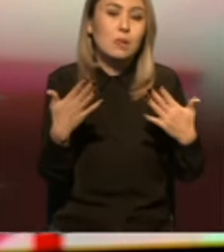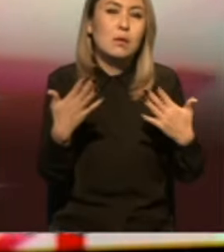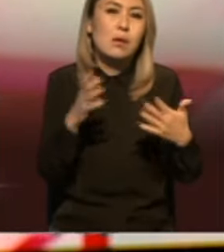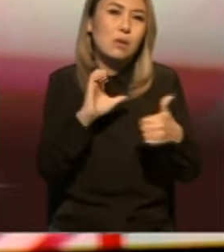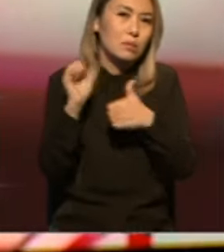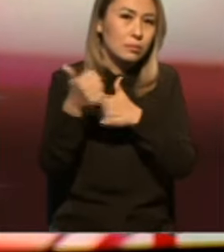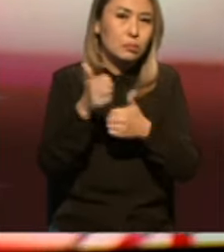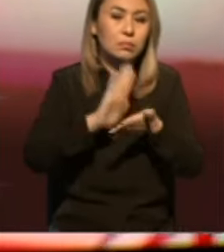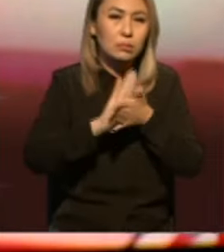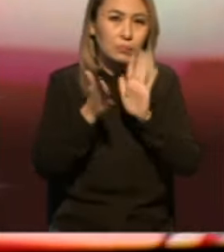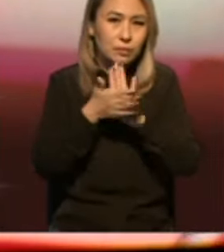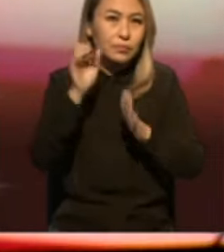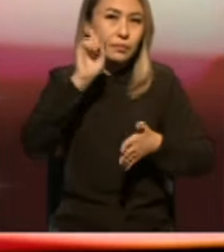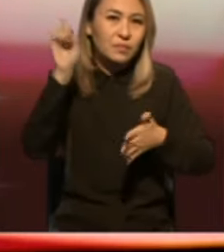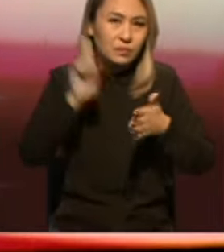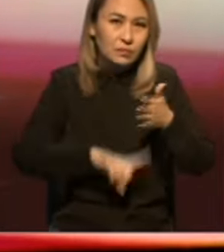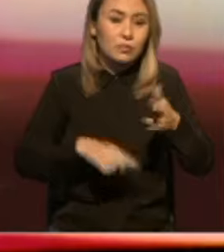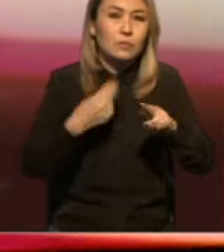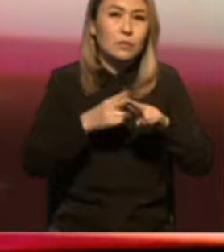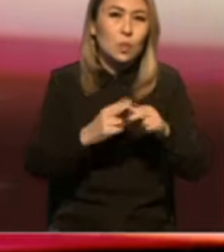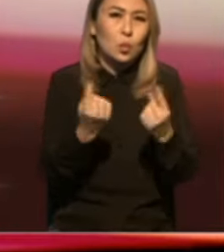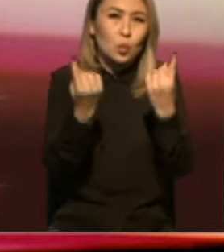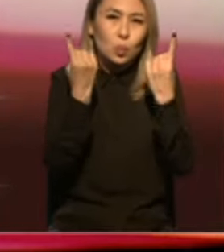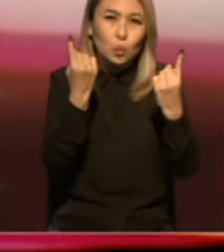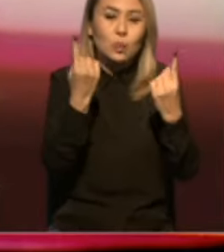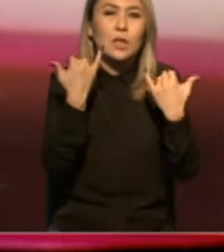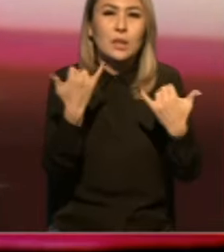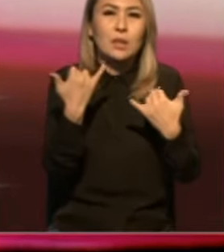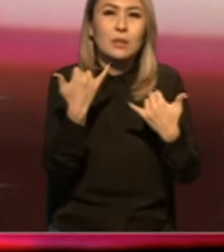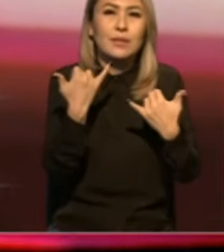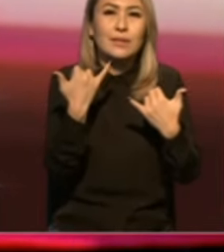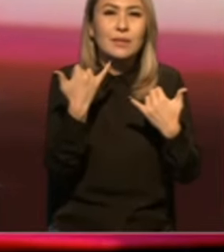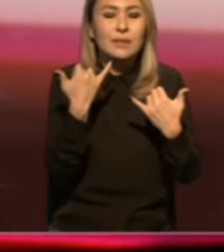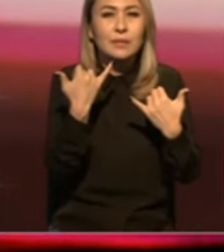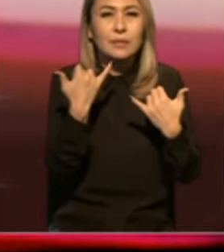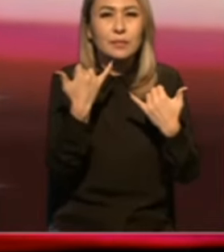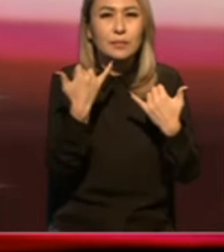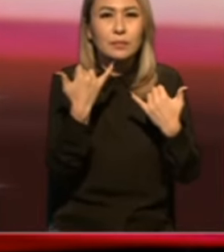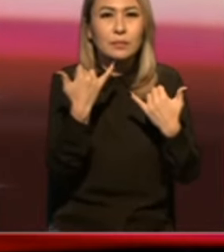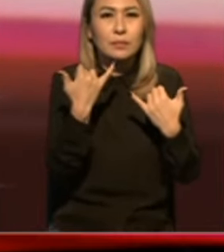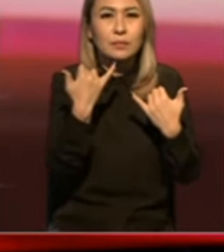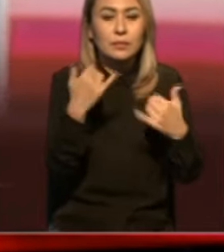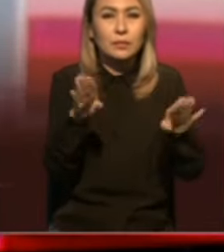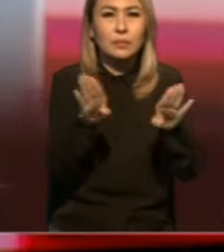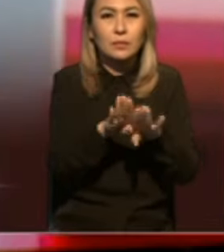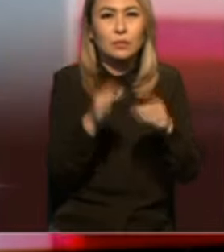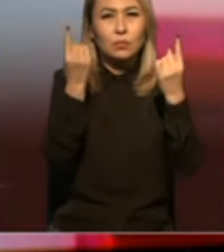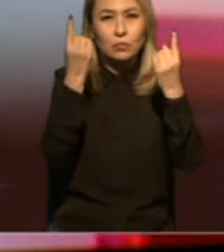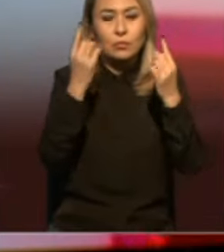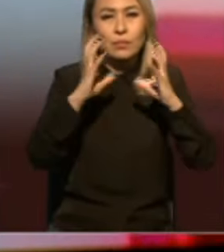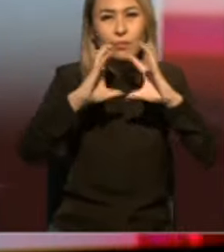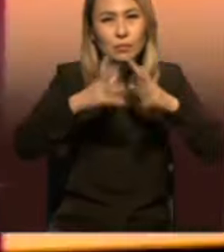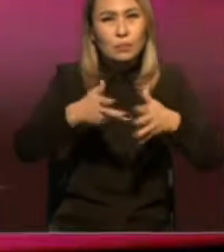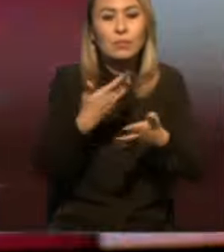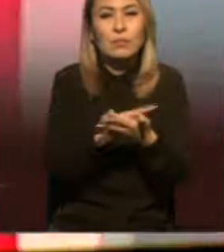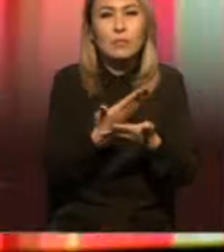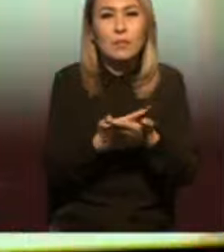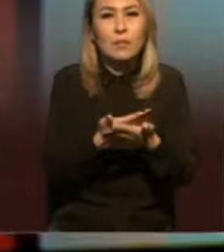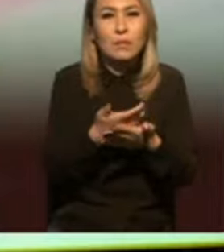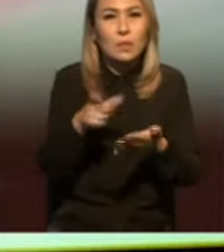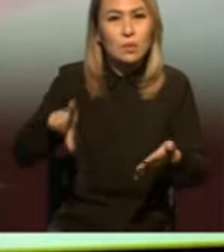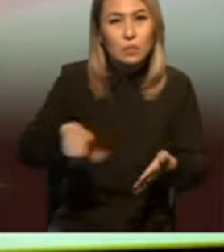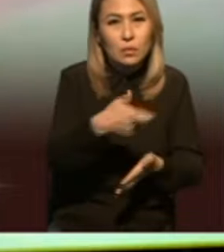шартын бастайтын мен сенімдемін. Сондықтан мынау үлкен қазіргі бізге осы дүниежүзінде үлкен бір жол